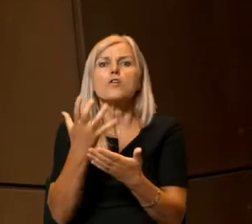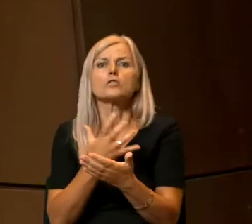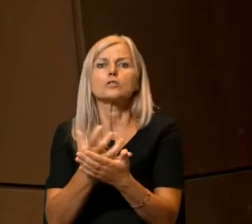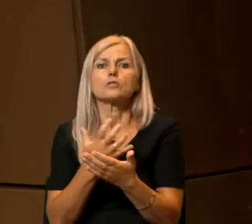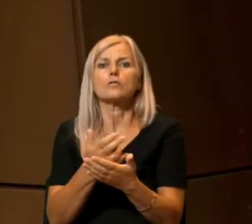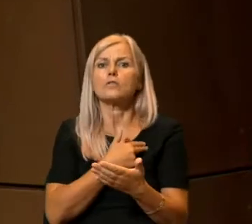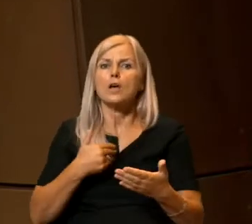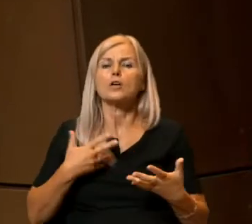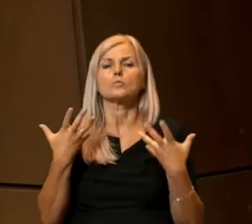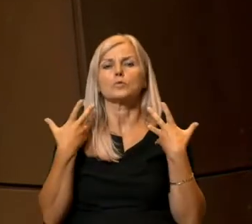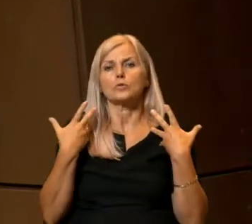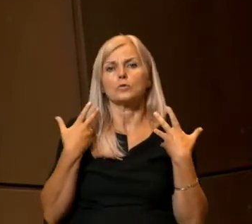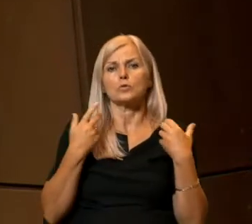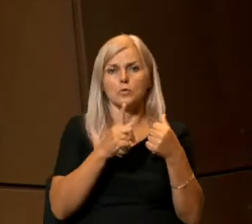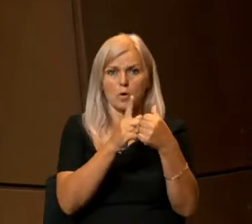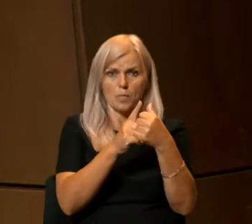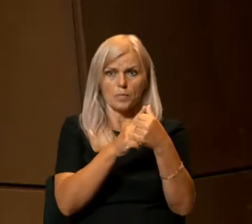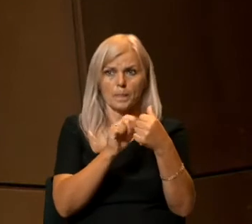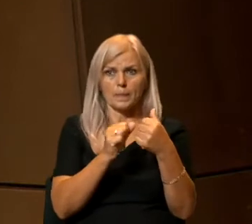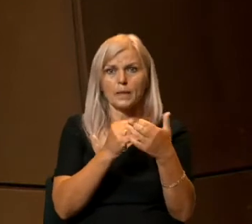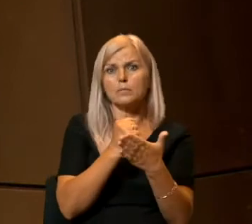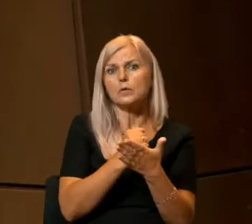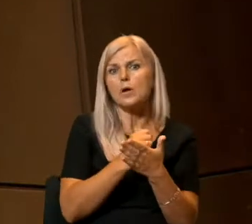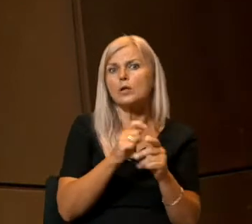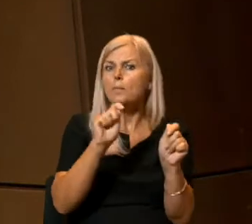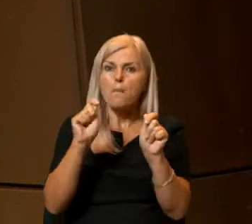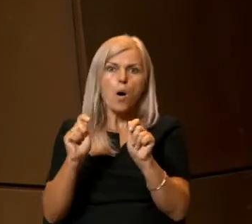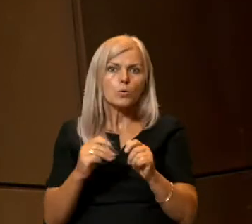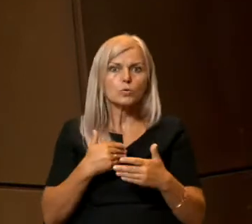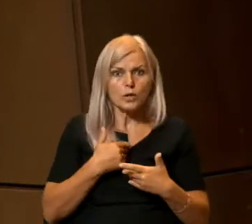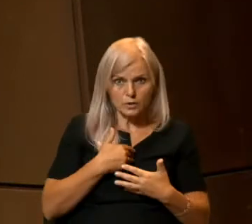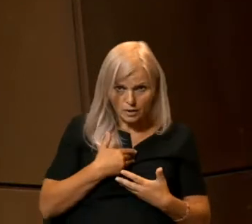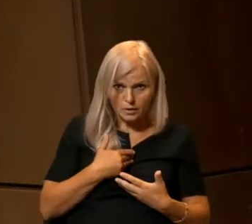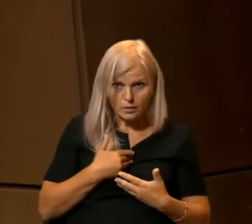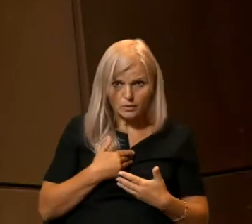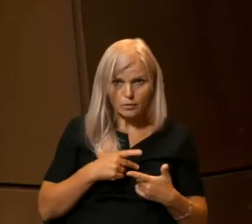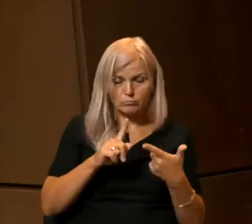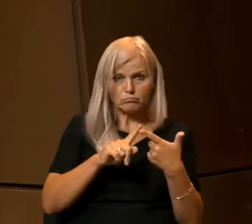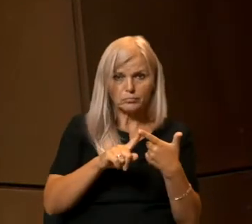to przeciwieństwo. Pierwsza sprawa to jest poruszenie, druga sprawa to